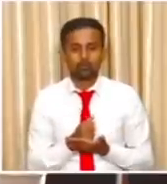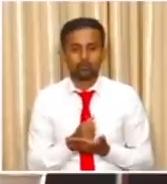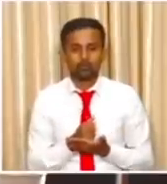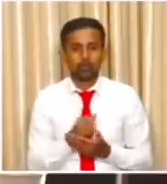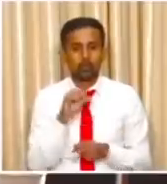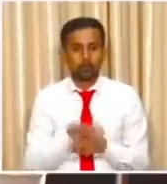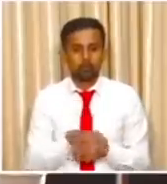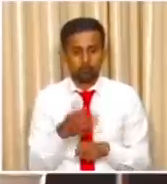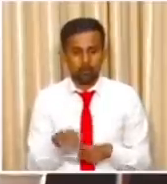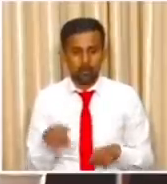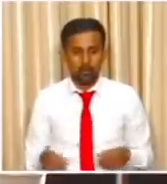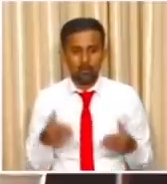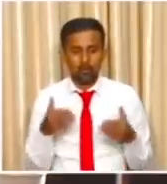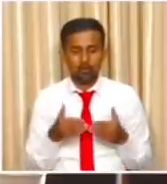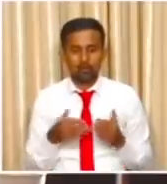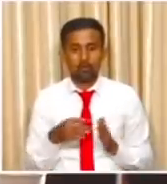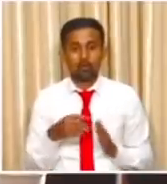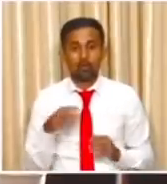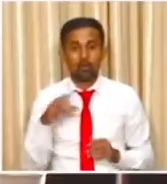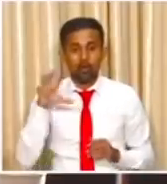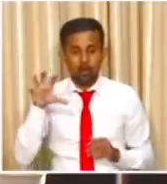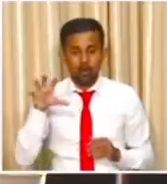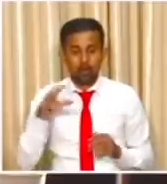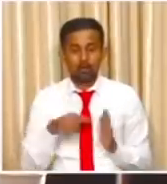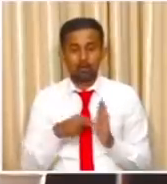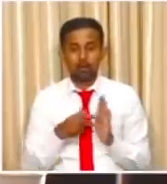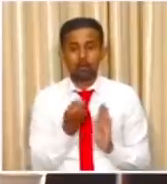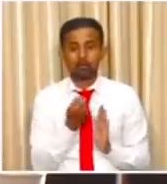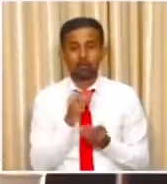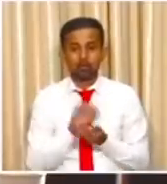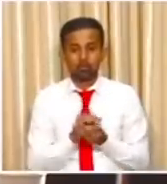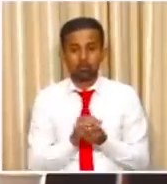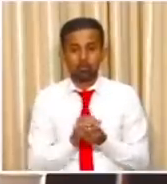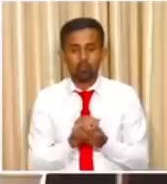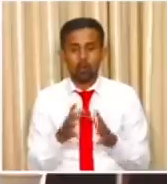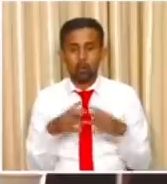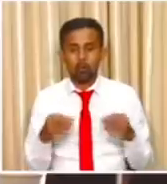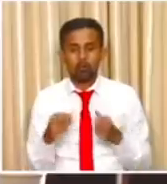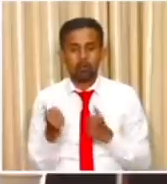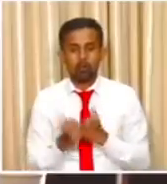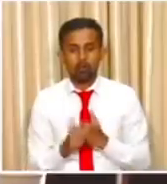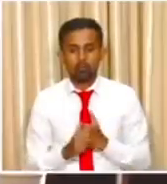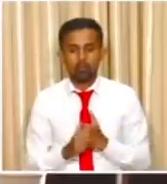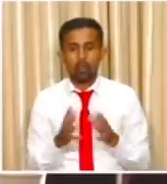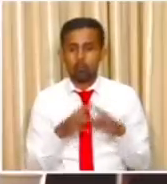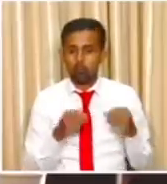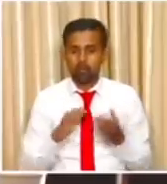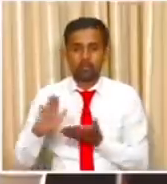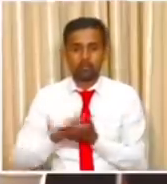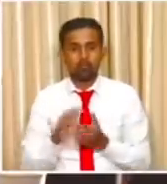ඔප්පු කරලා තිබෙනවා අද රටක ආර්ථික ස්වාධිපත්‍ය රඳාපවත්වන්න භාණ්ඩ හා නිෂ්පාදනී, භාණ්ඩ හා